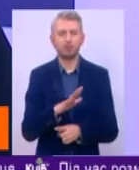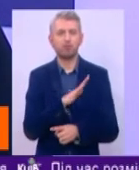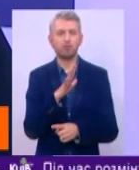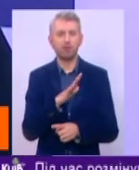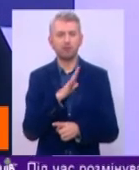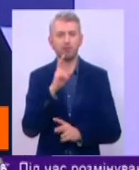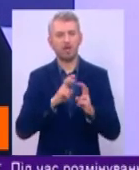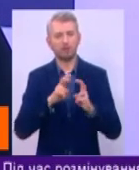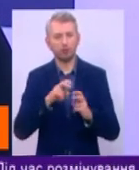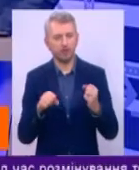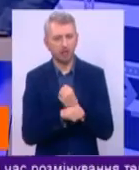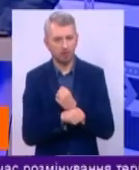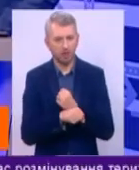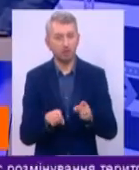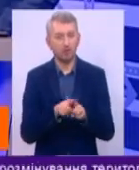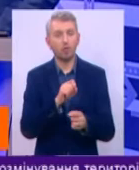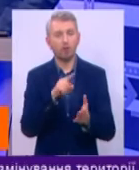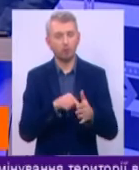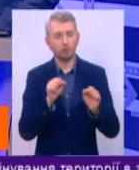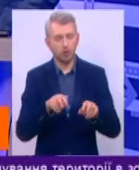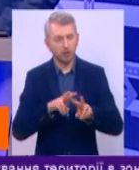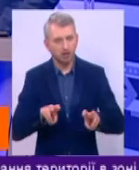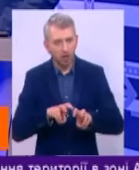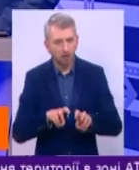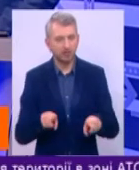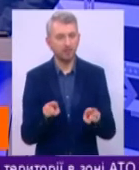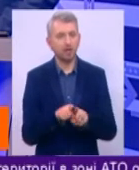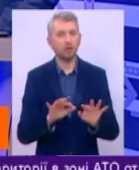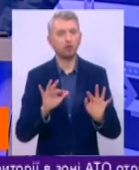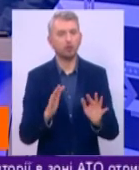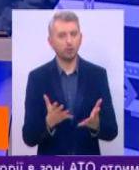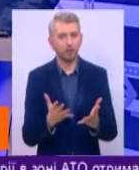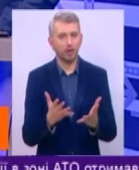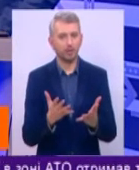там, производственной травмой. Такой вопрос может рассматриваться. И в таких случаях